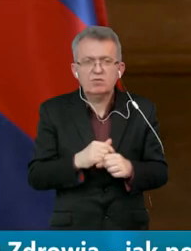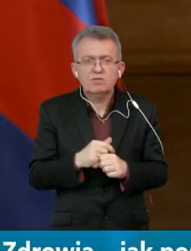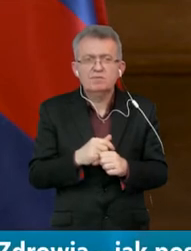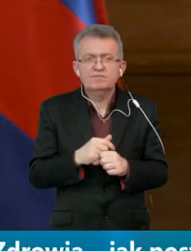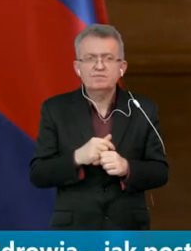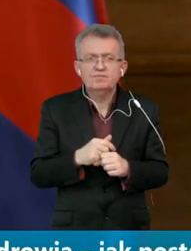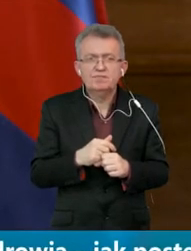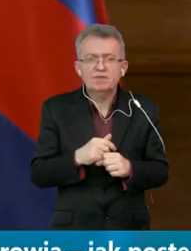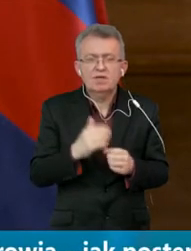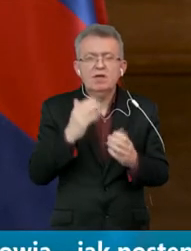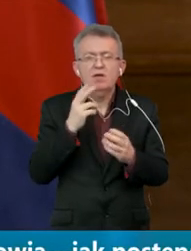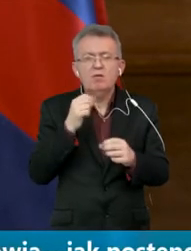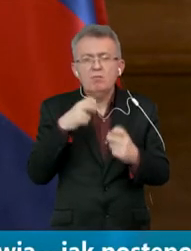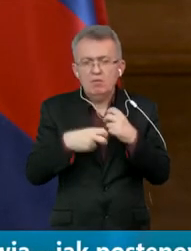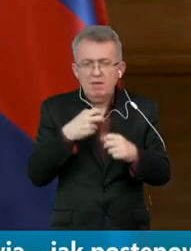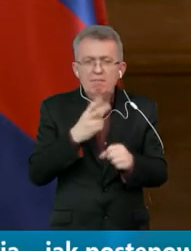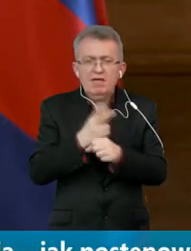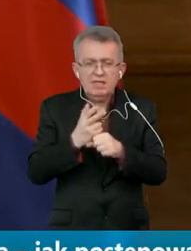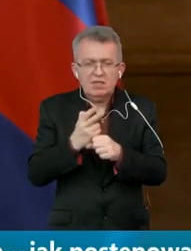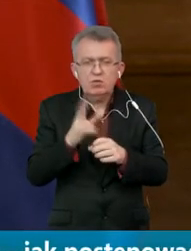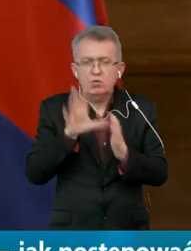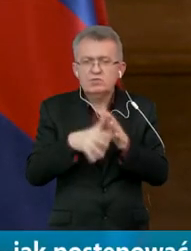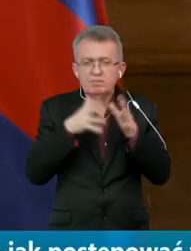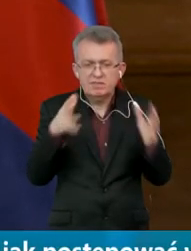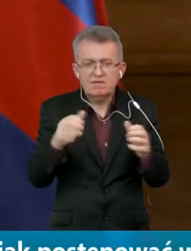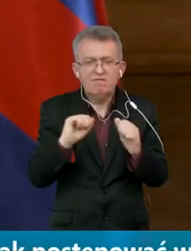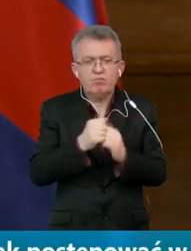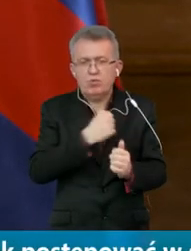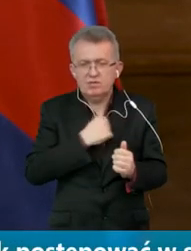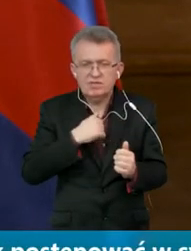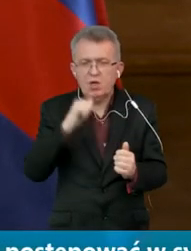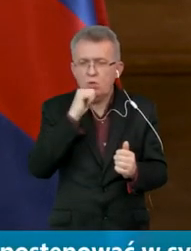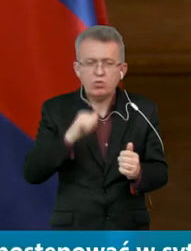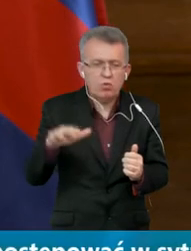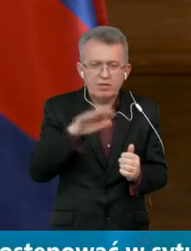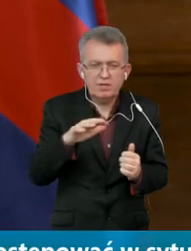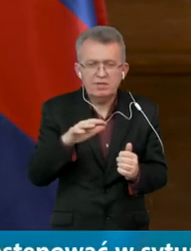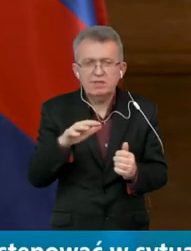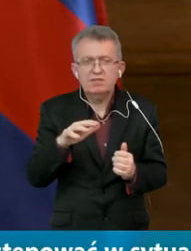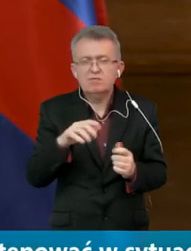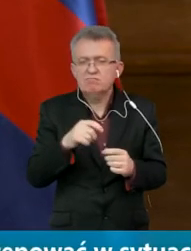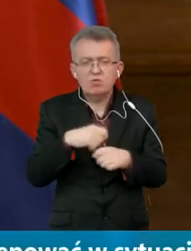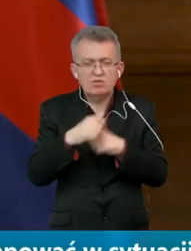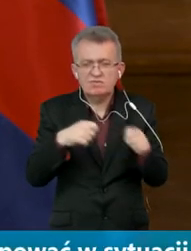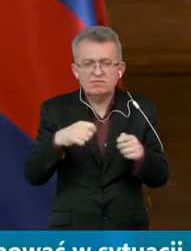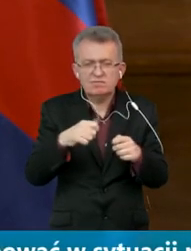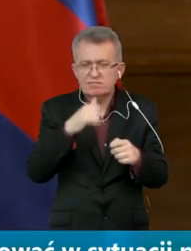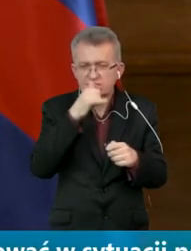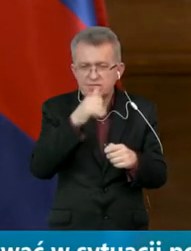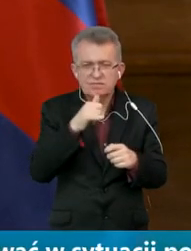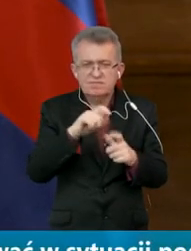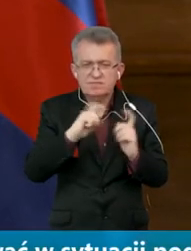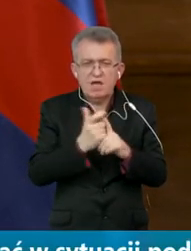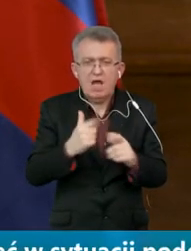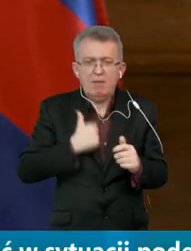No niestety problemów parkingowych w żadnym dużym mieście, ani w Polsce, ani w Europie zdaje się, że nie udało się rozwiązać w taki sposób,